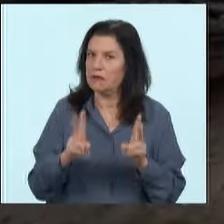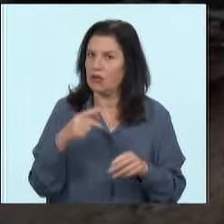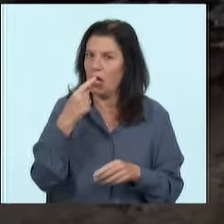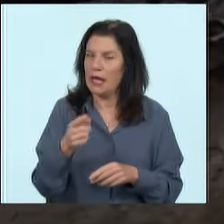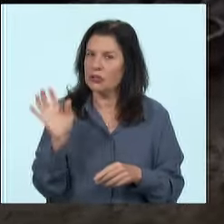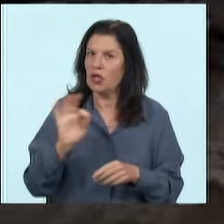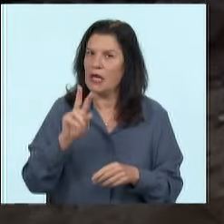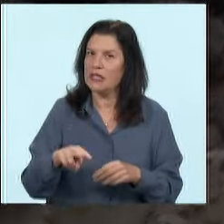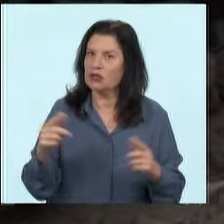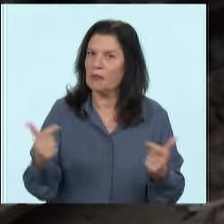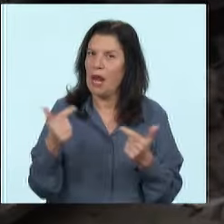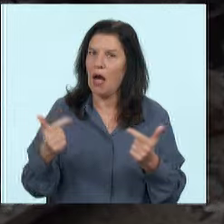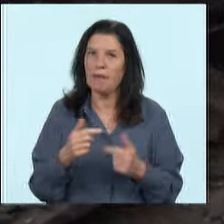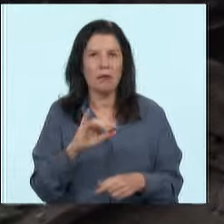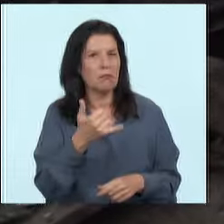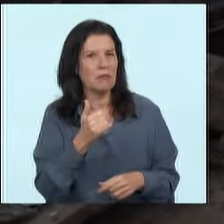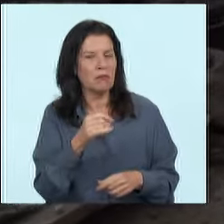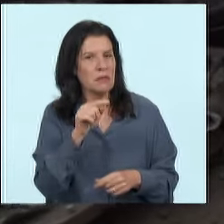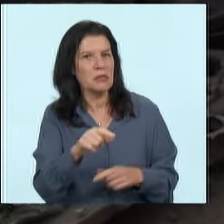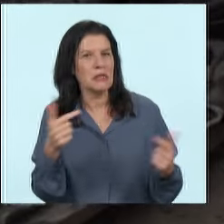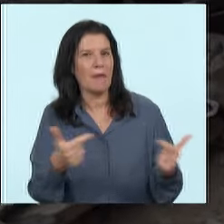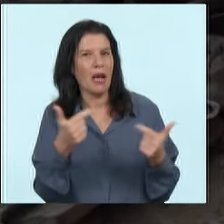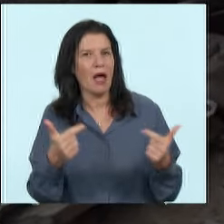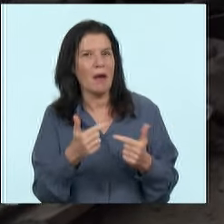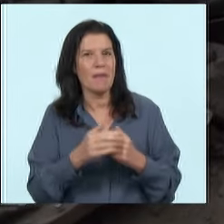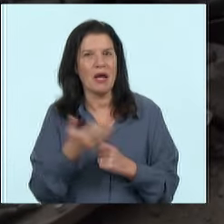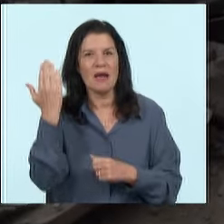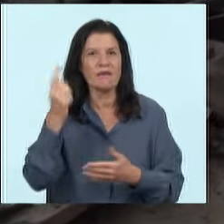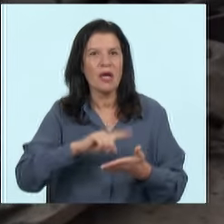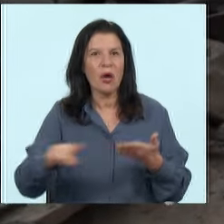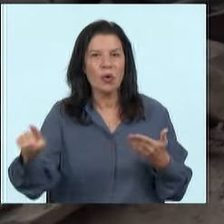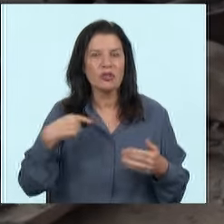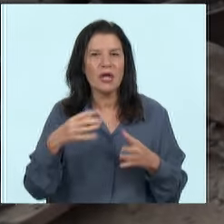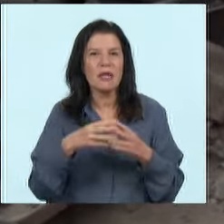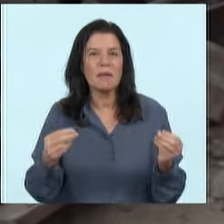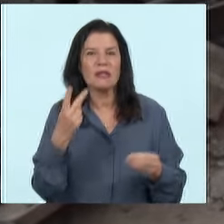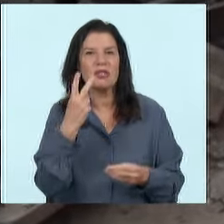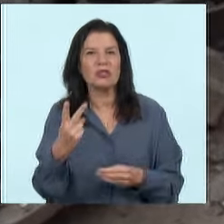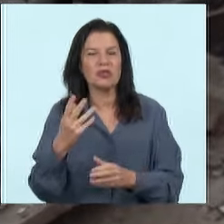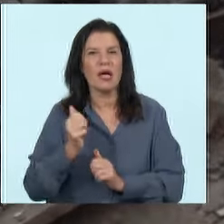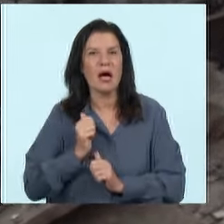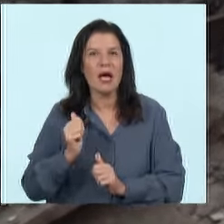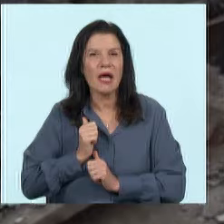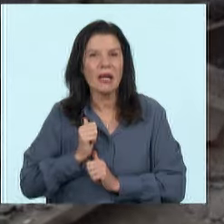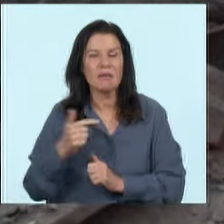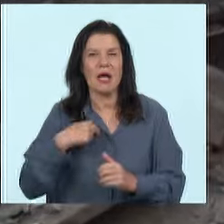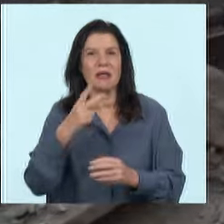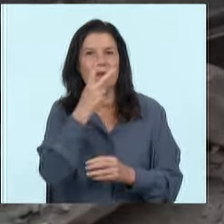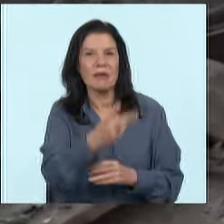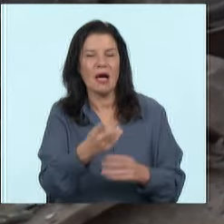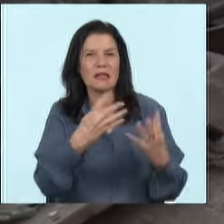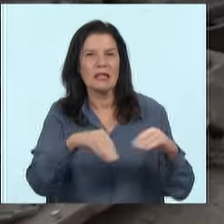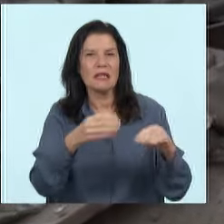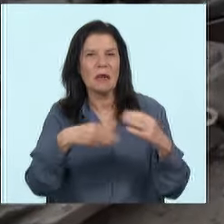מלחמה? זו מלחמה. אני לפני חודש ביום אחד, איבדתי שני לוחמים. והלכתי למשפחות שלהם, לפחות לאחת, כי לשנייה